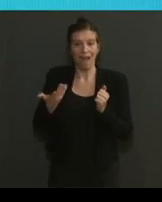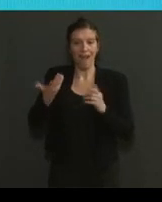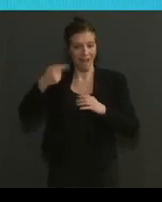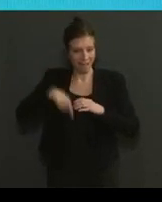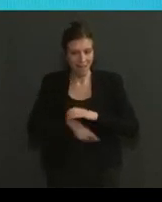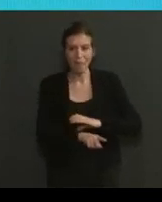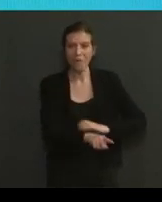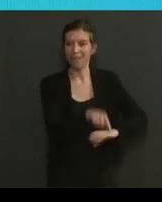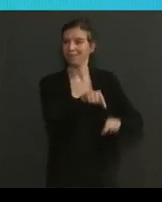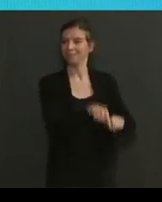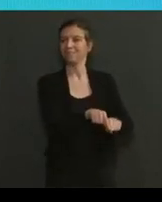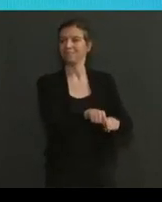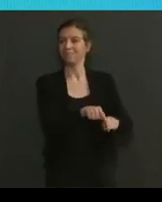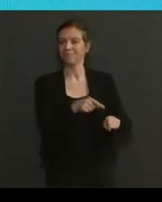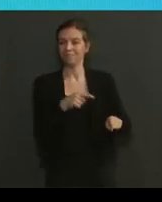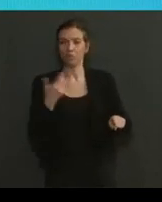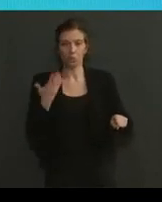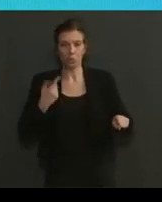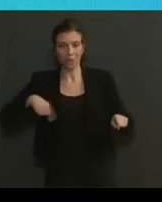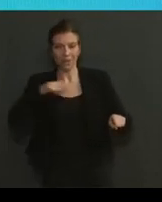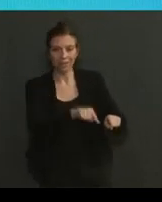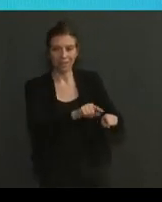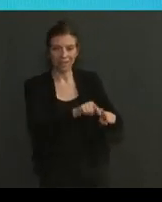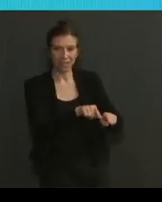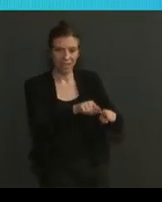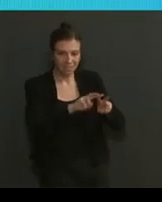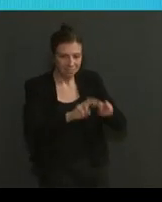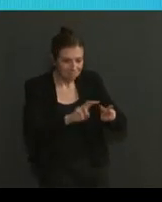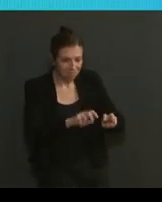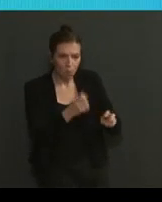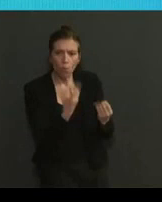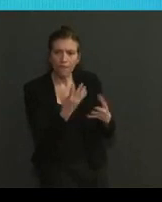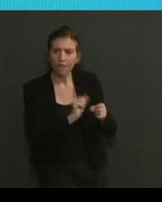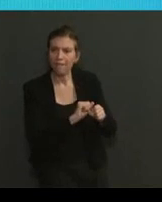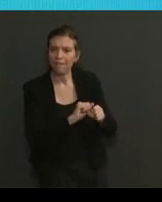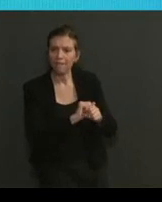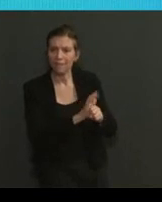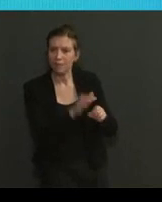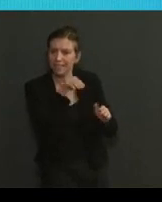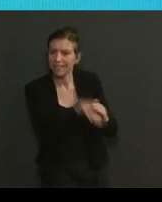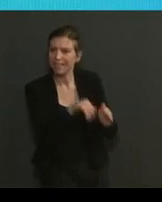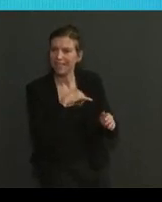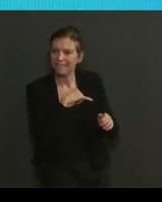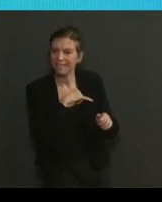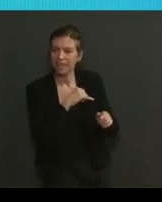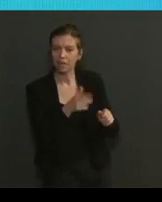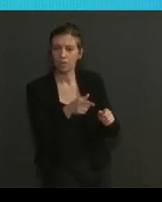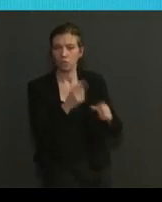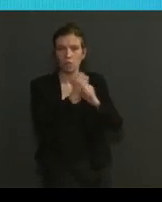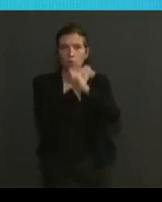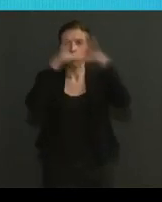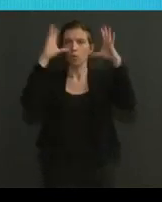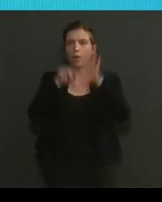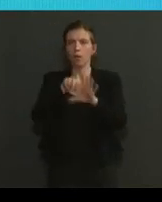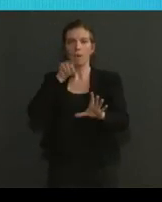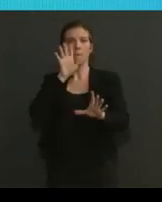meten, kunnen we het niveau van de viruscirculatie in de bevolking in kaart brengen. De hoeveelheid virus